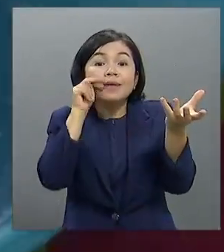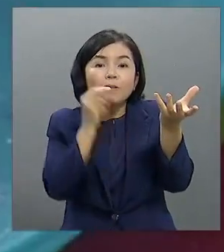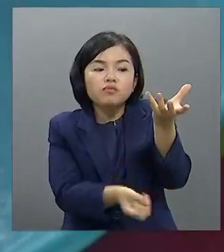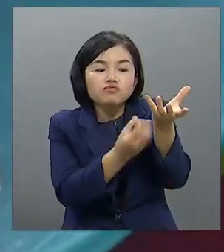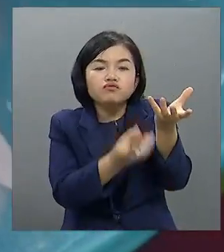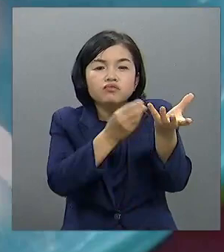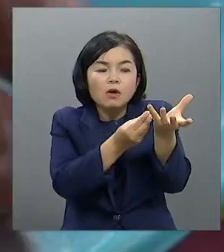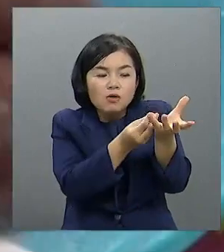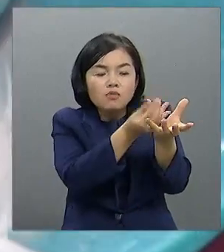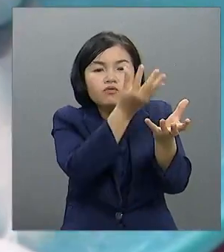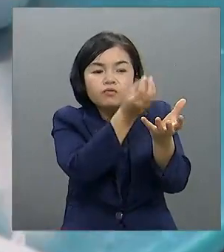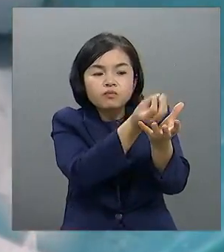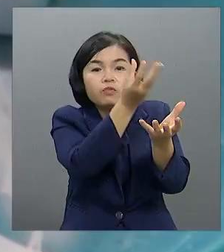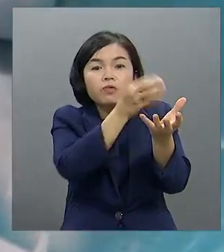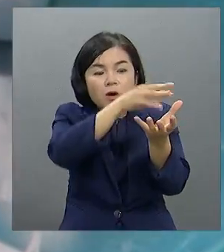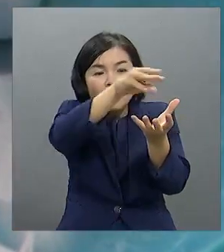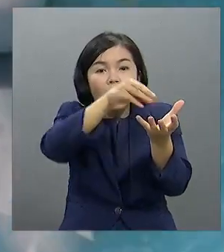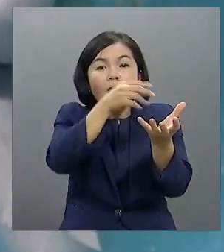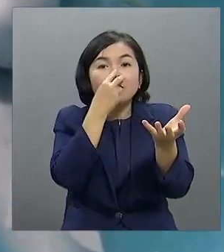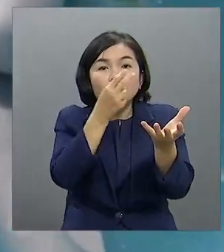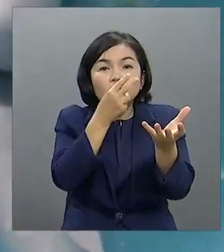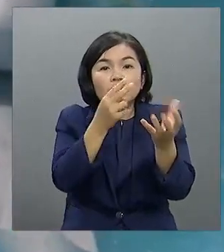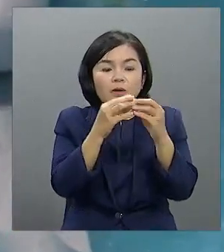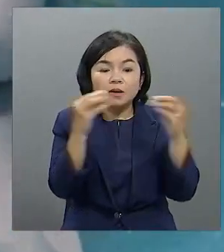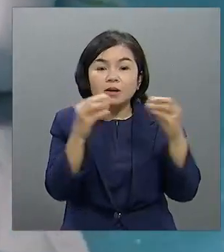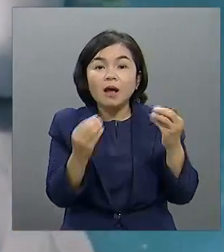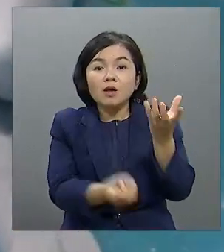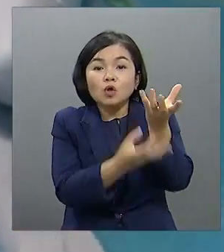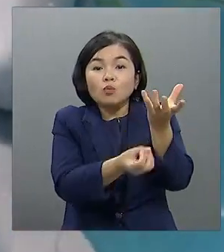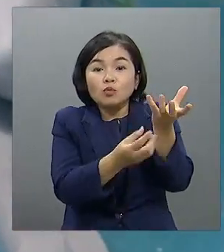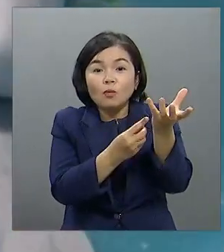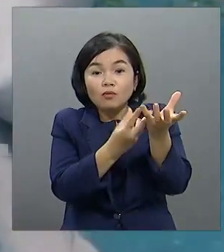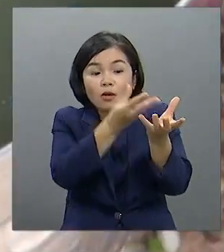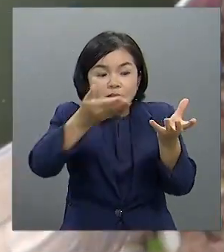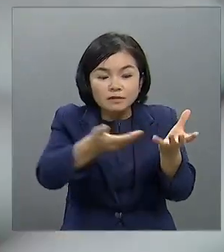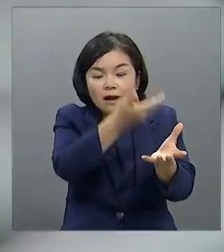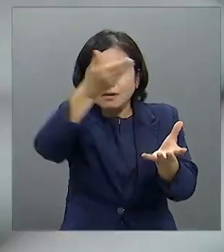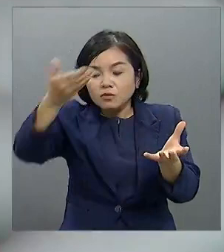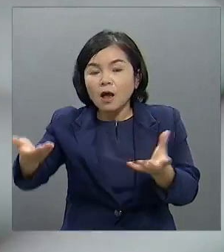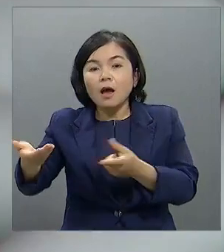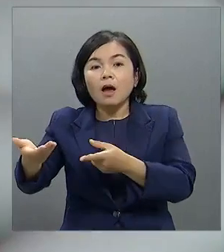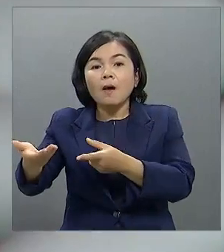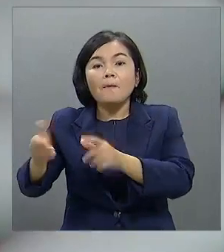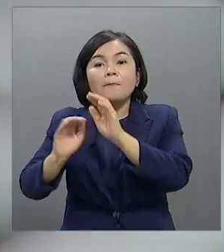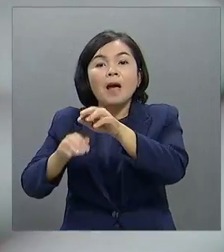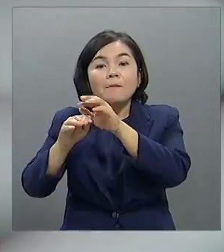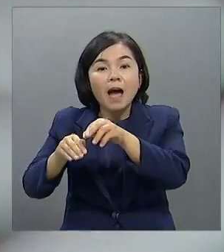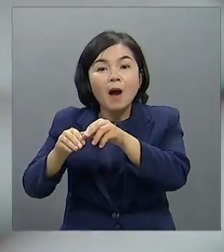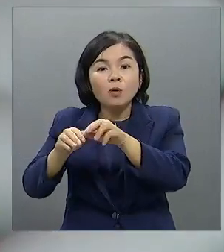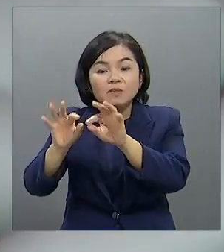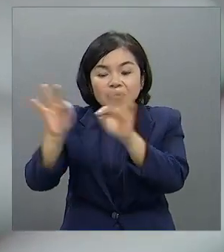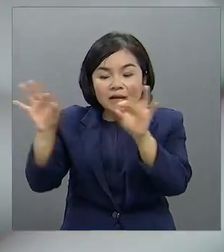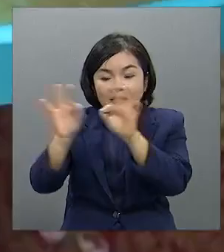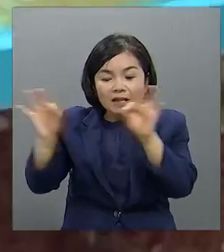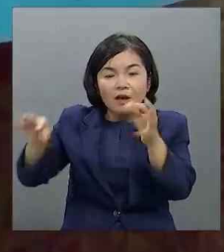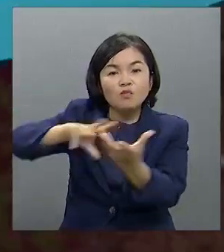ขึ้นมาโอ้คล้ายๆกับขนมต้มอย่างที่คุณยุ้ยว่าเลยเนาะพอแป้งมันลอยขึ้นมาก็จะตักวางลงในเนื้อมะพร้าวที่ขูดเป็นเส้นซึ่งจะใช้เนื้อมะพร้า